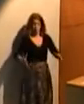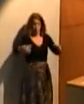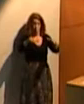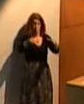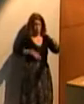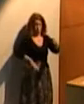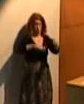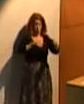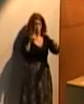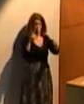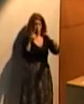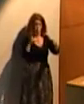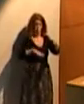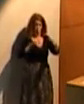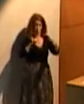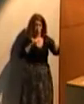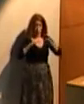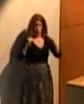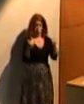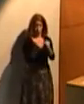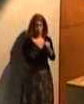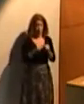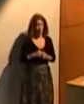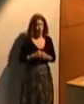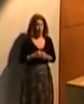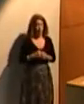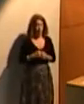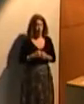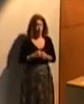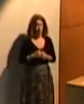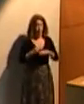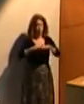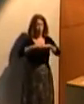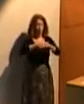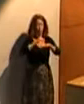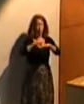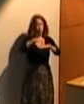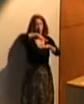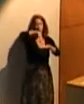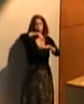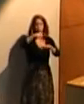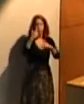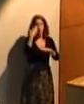aquasim plex de la bête au de l'eau est au dessus un mélange gazeux